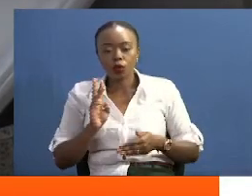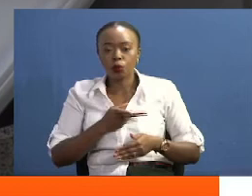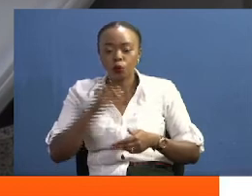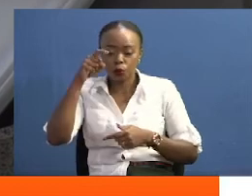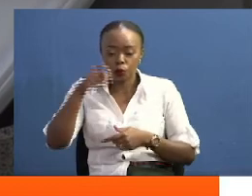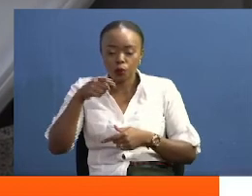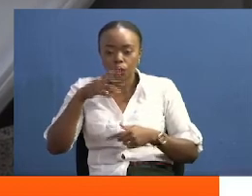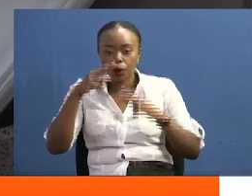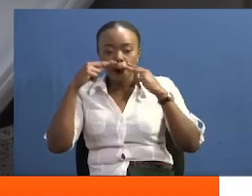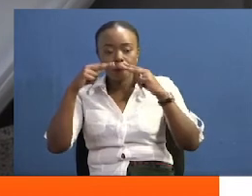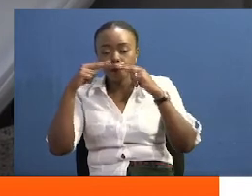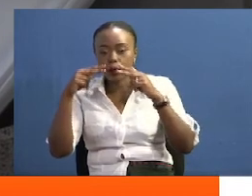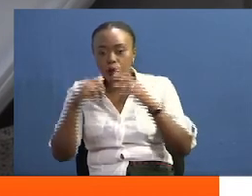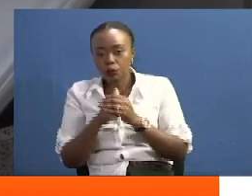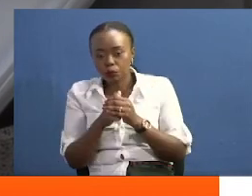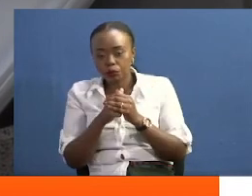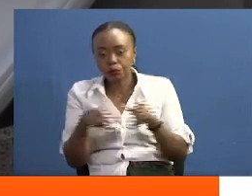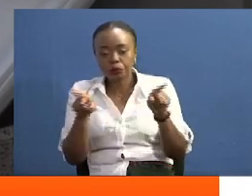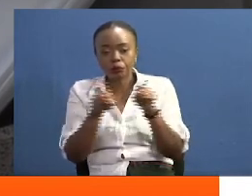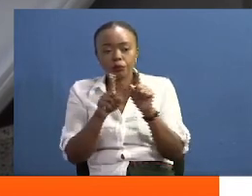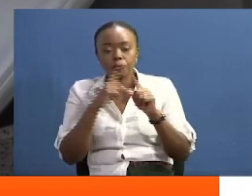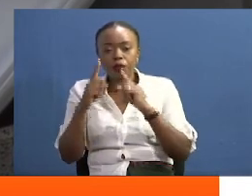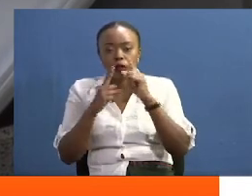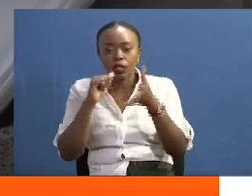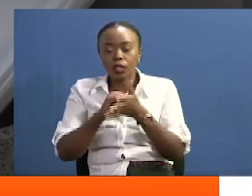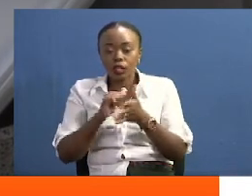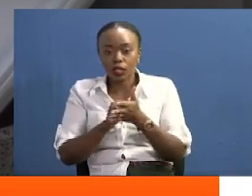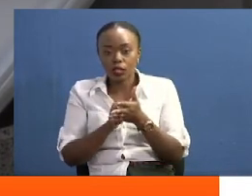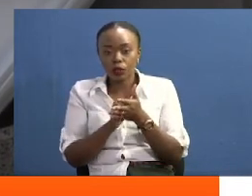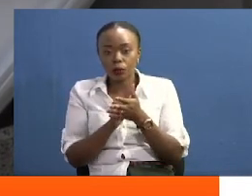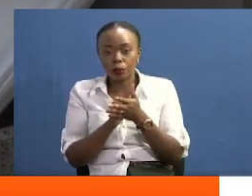need peace. I also said that